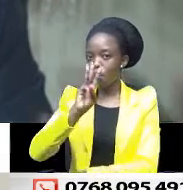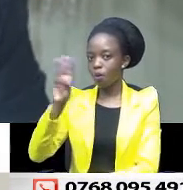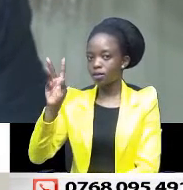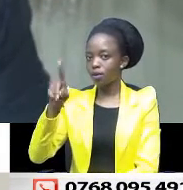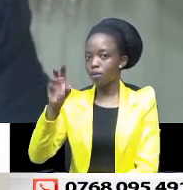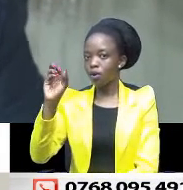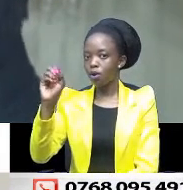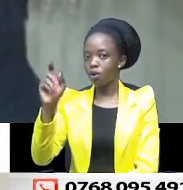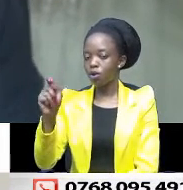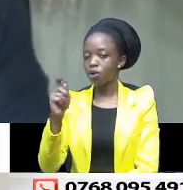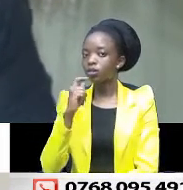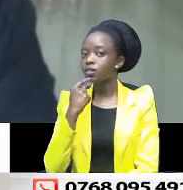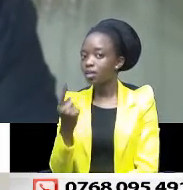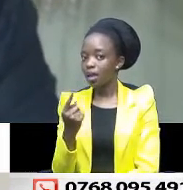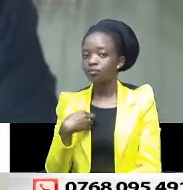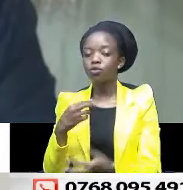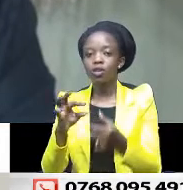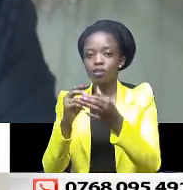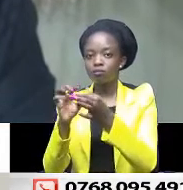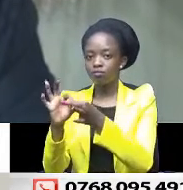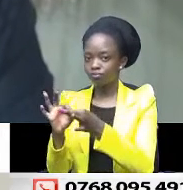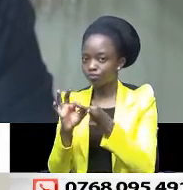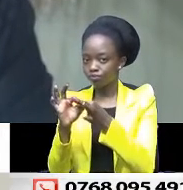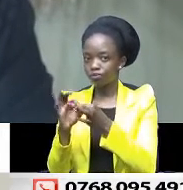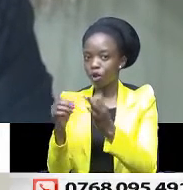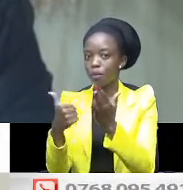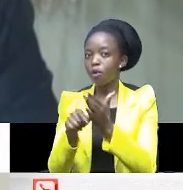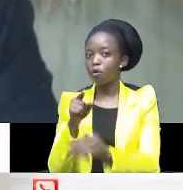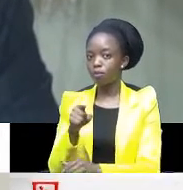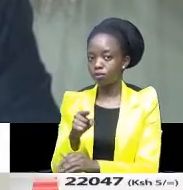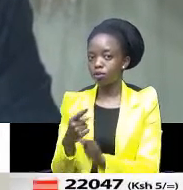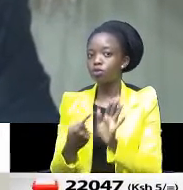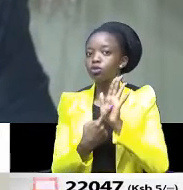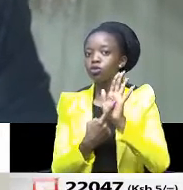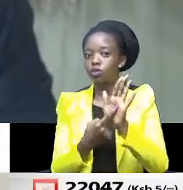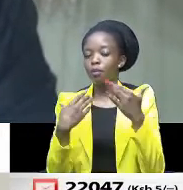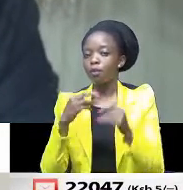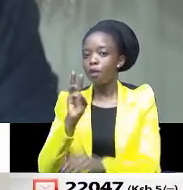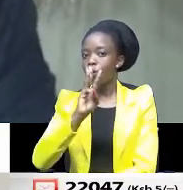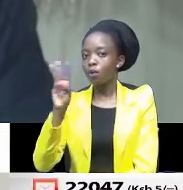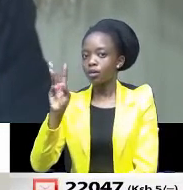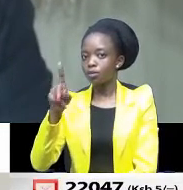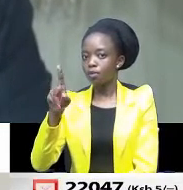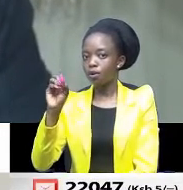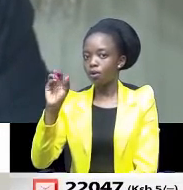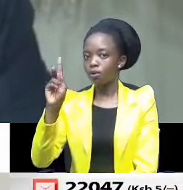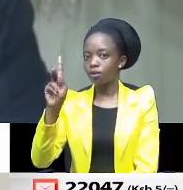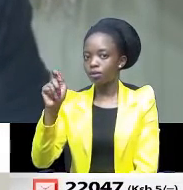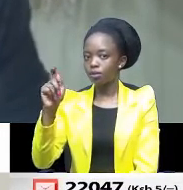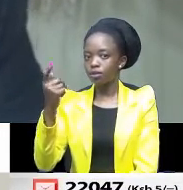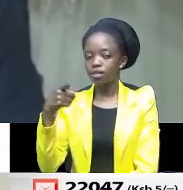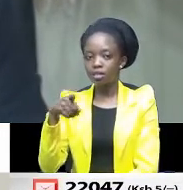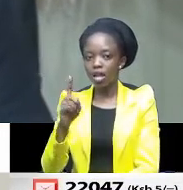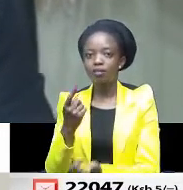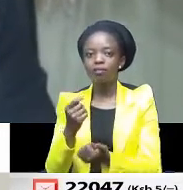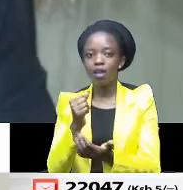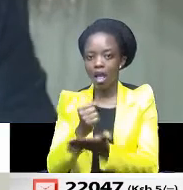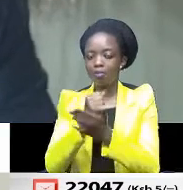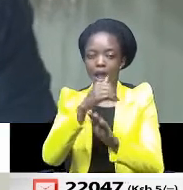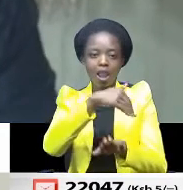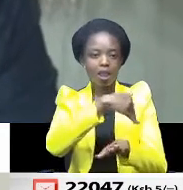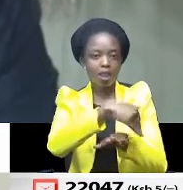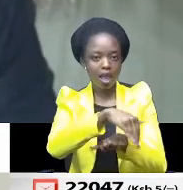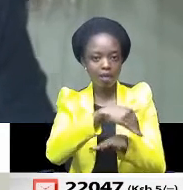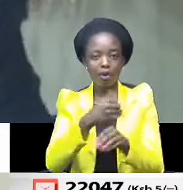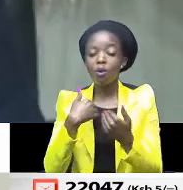tunasema tutashirikiana kwa sababu hii ni janga, ili tuhakikishe watu wa West Pokot pia peke yake wasishughulike, na sisi kama jirani tuko